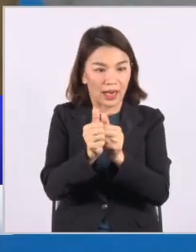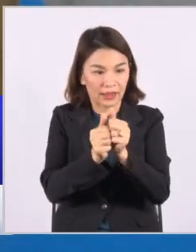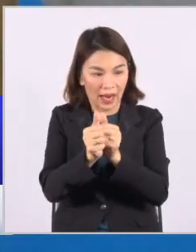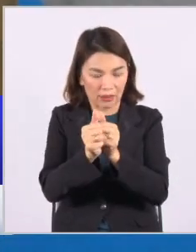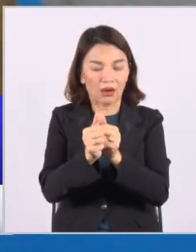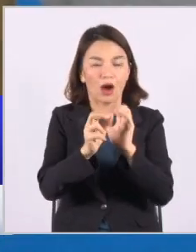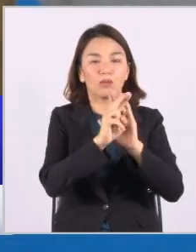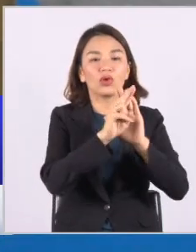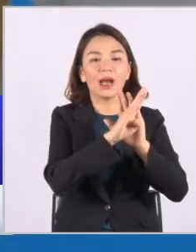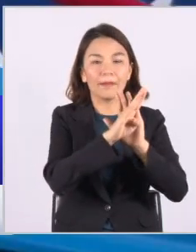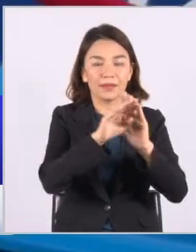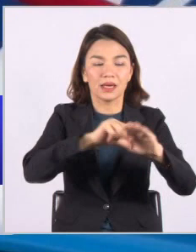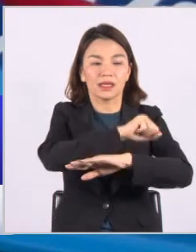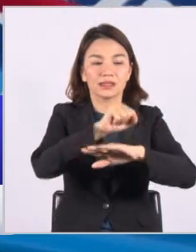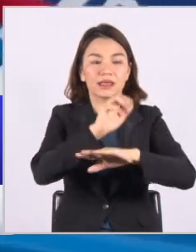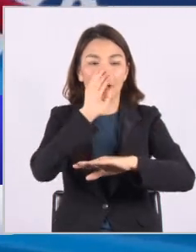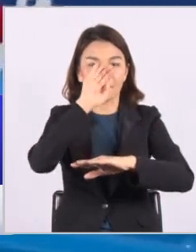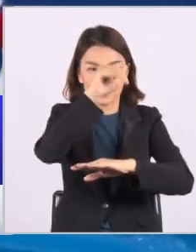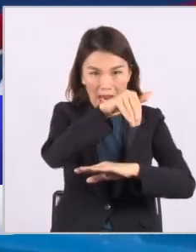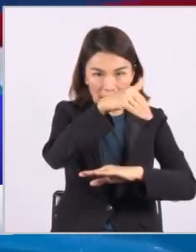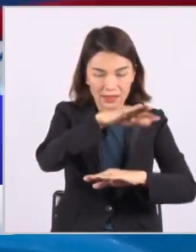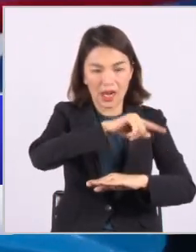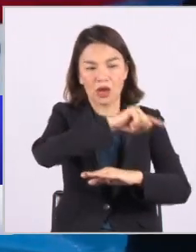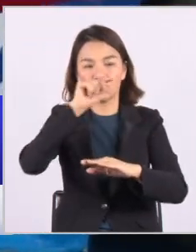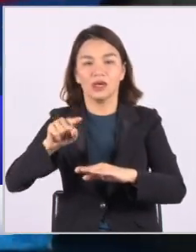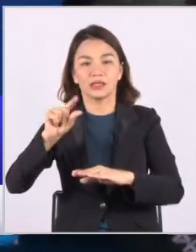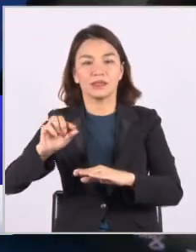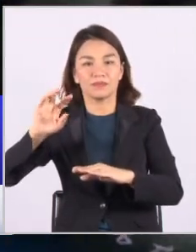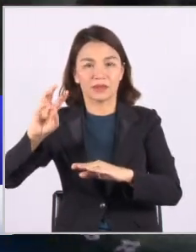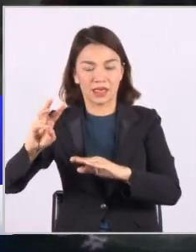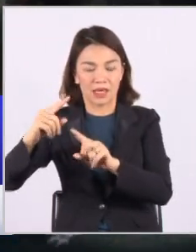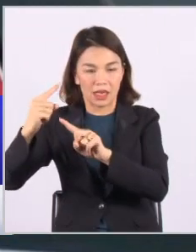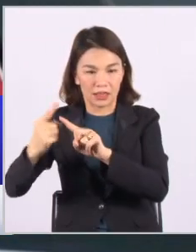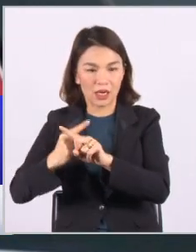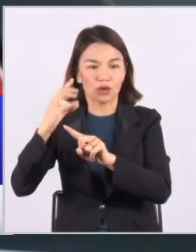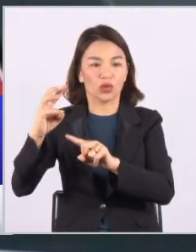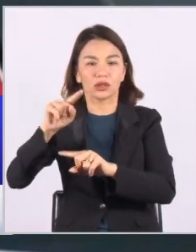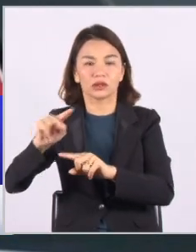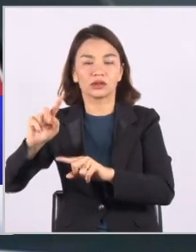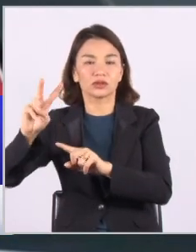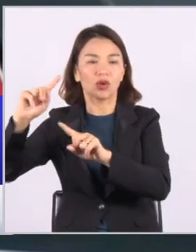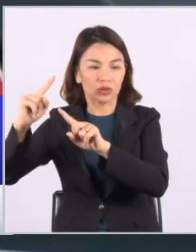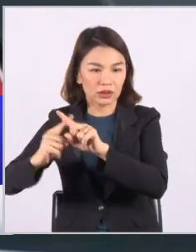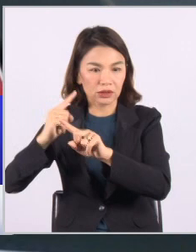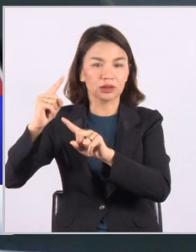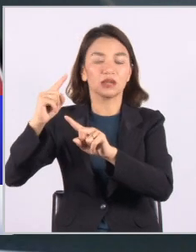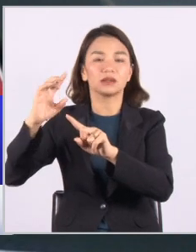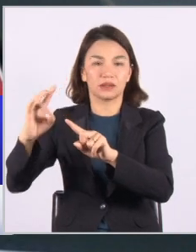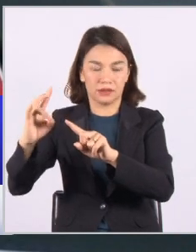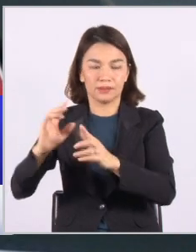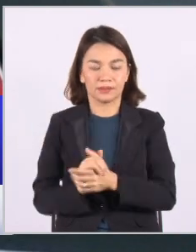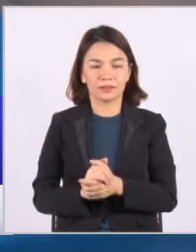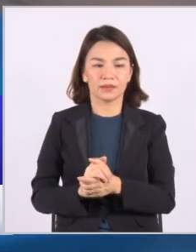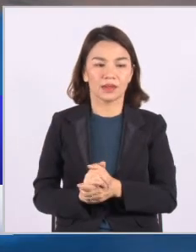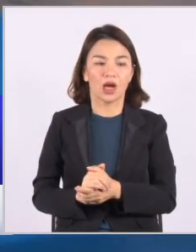นพฤษภาคมก่อนที่จะมาที่บางแสนนะคะ27มิถุนาถึง2กรกฎาคมหลังจากนั้นรุ่นซุปเปอร์คาร์เนี่ยจ